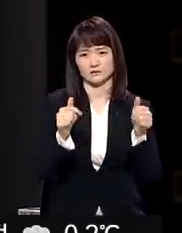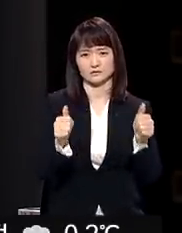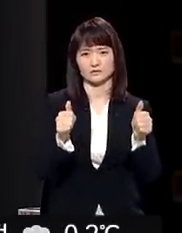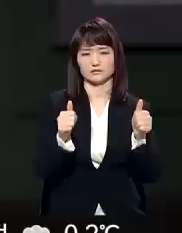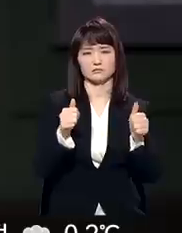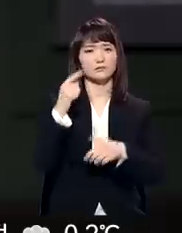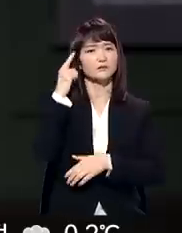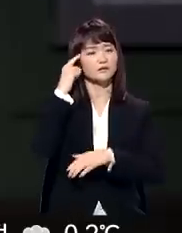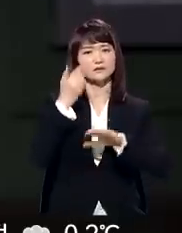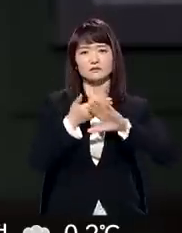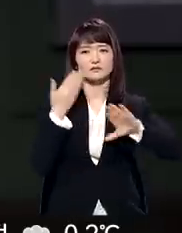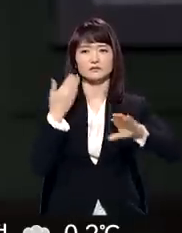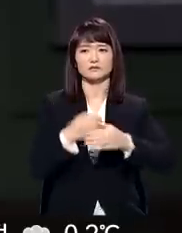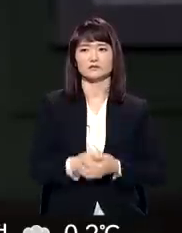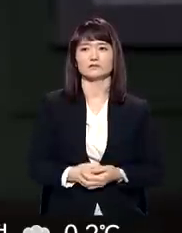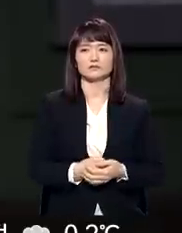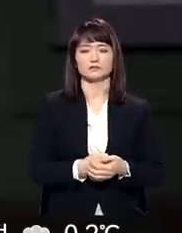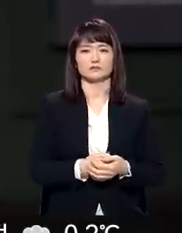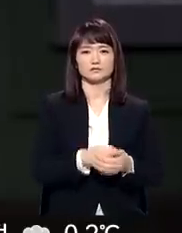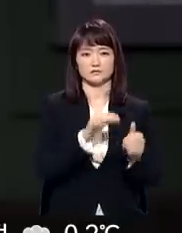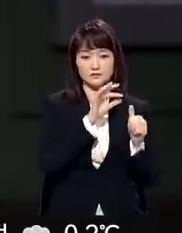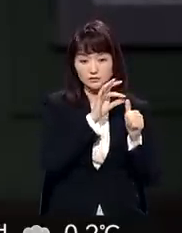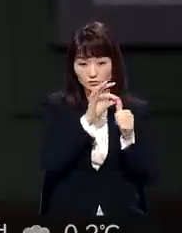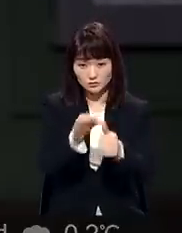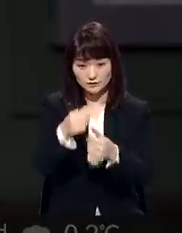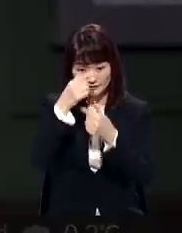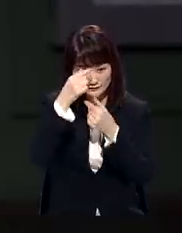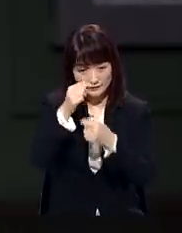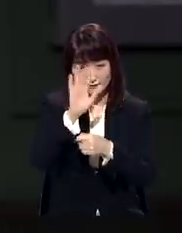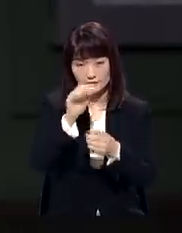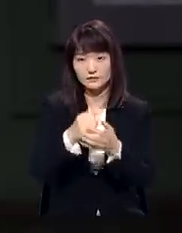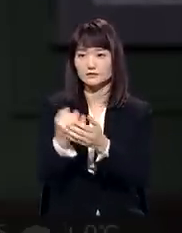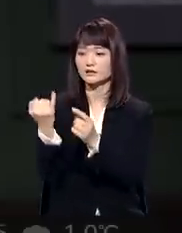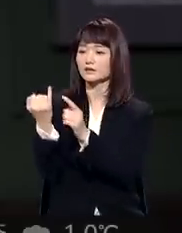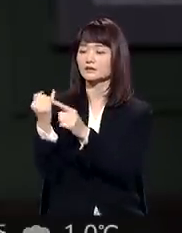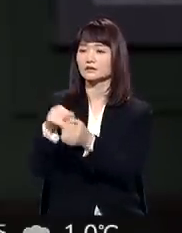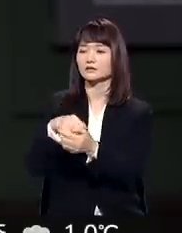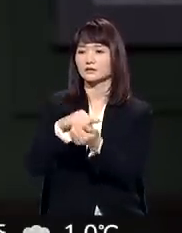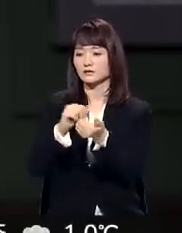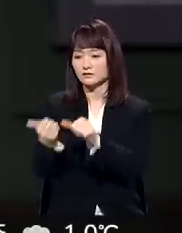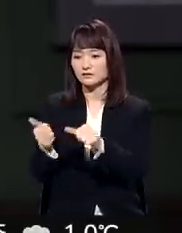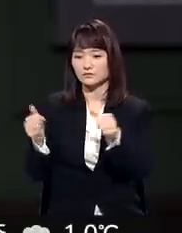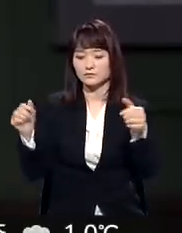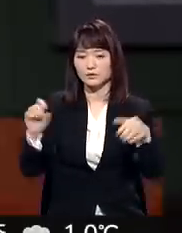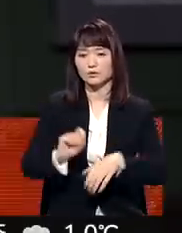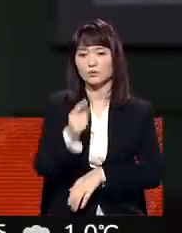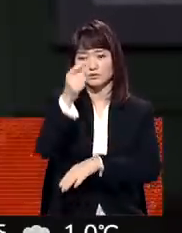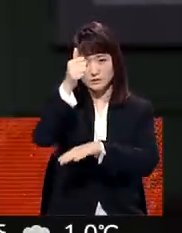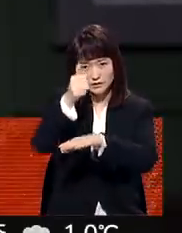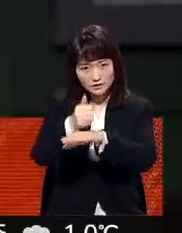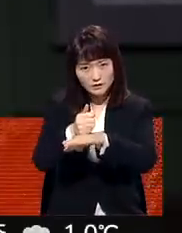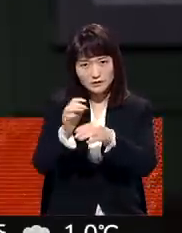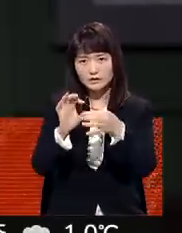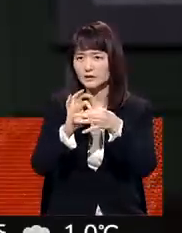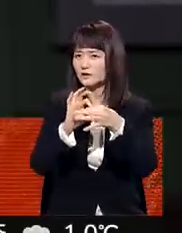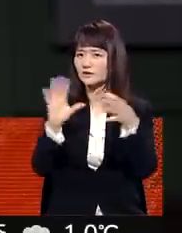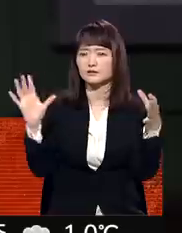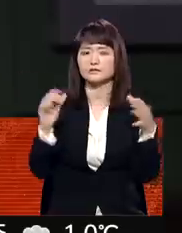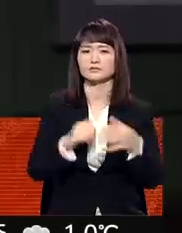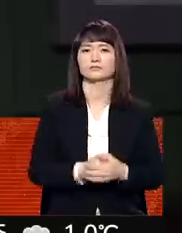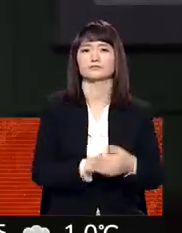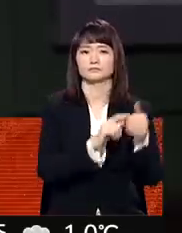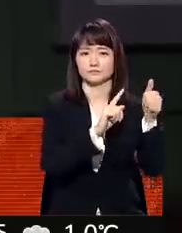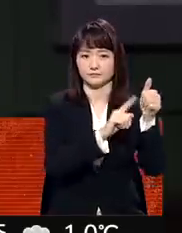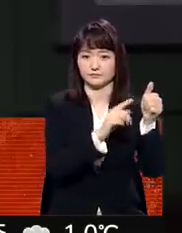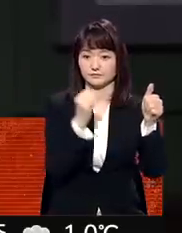재판부는 좀 다르게 봤습니다 구호조차를 제때 하지 않은 것과 여성의 사망 사이에 인과관계를 인정하지 않은 건데요 일단이